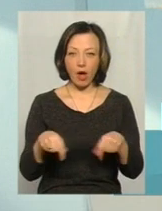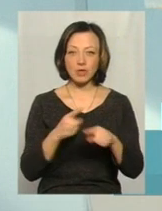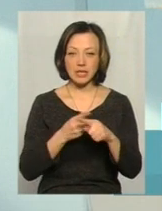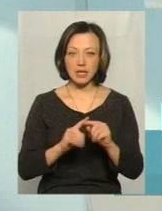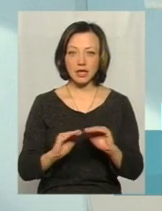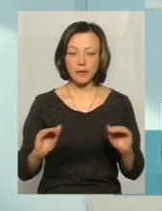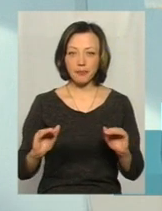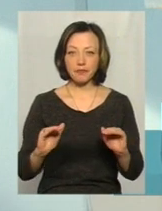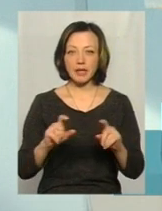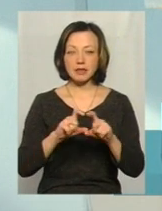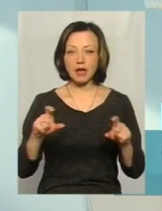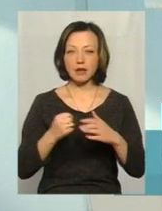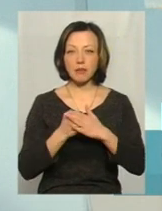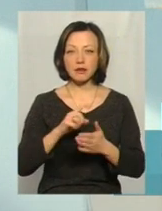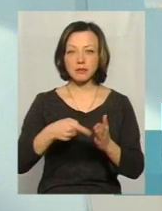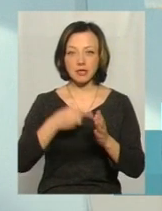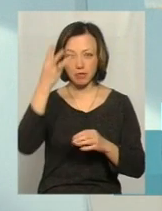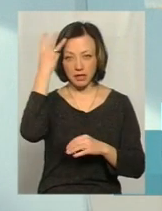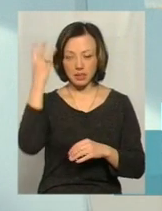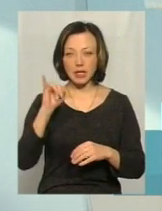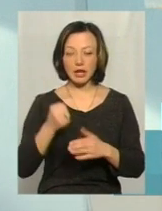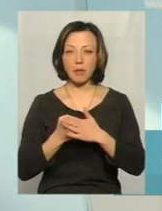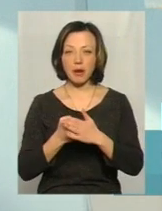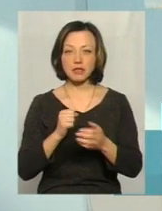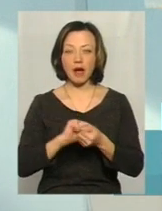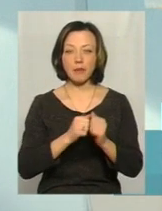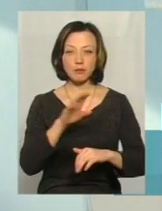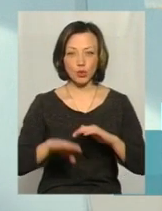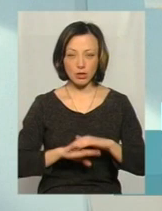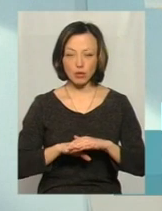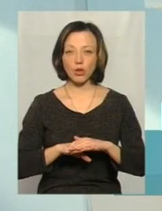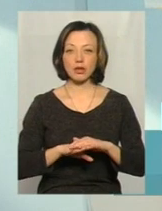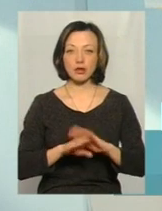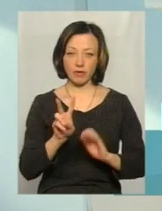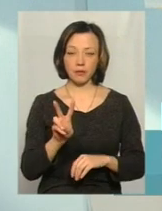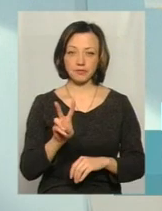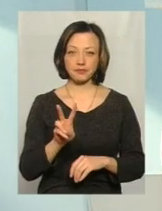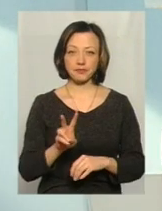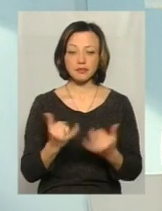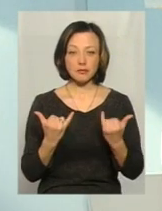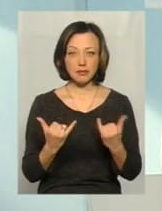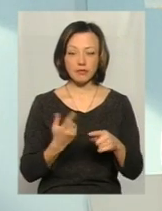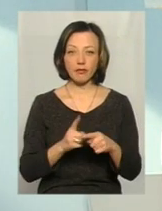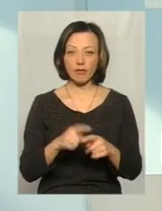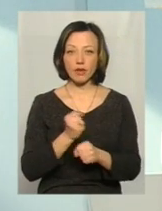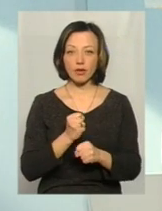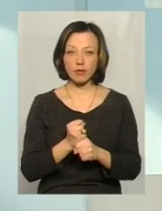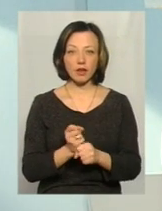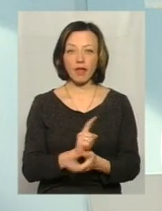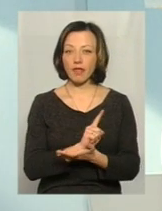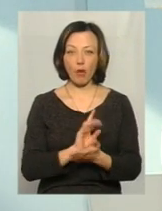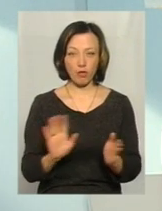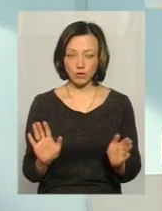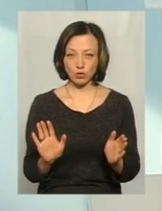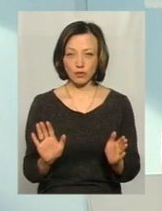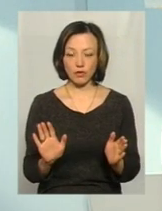Це навчальний заклад на базі міста Хмельницького і на базі міста Кам'янця-Подільського. Наразі ця робота є не